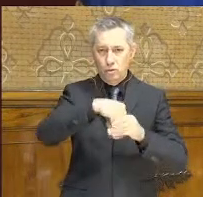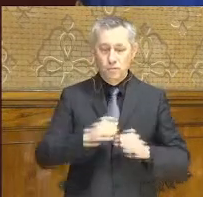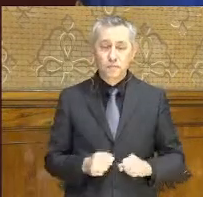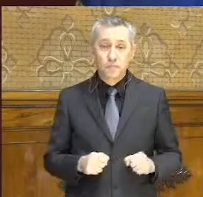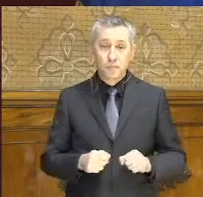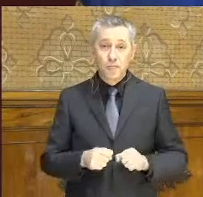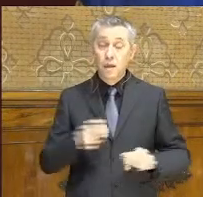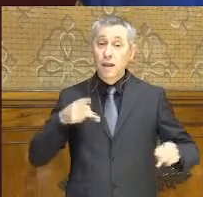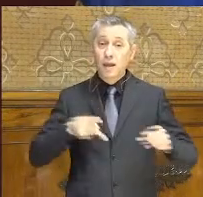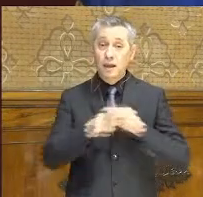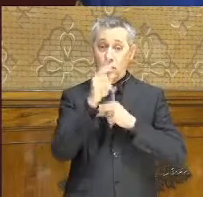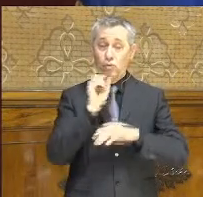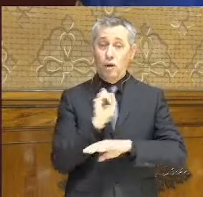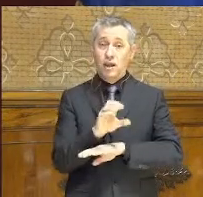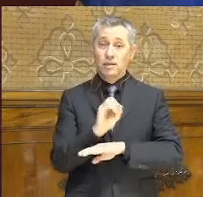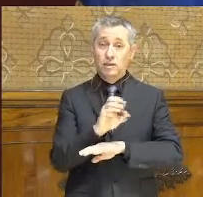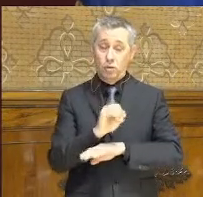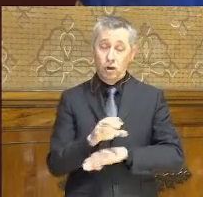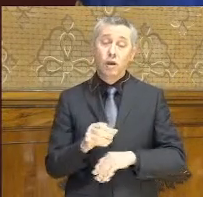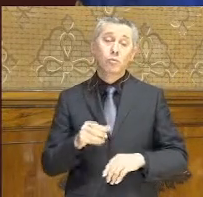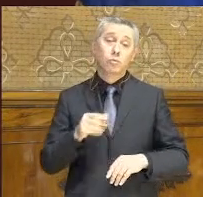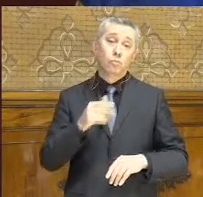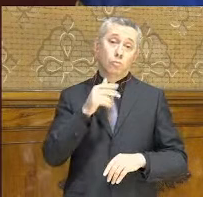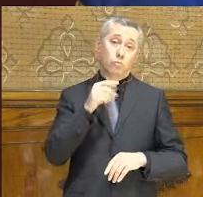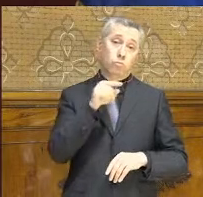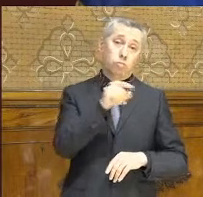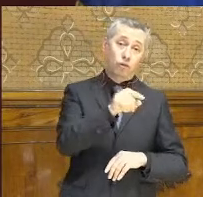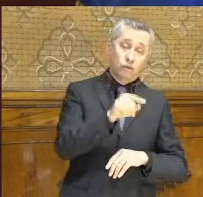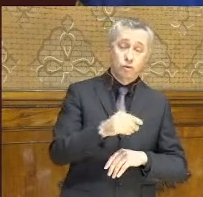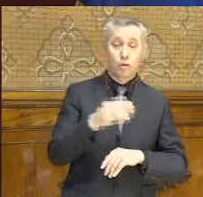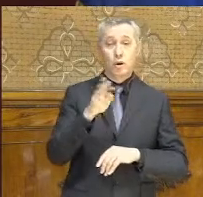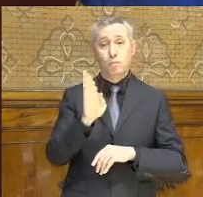questa lezione del professor Bhabha in occasione appunto